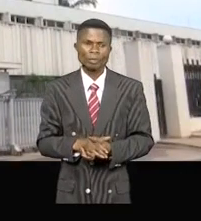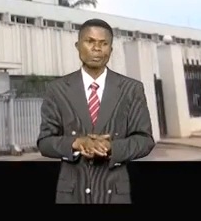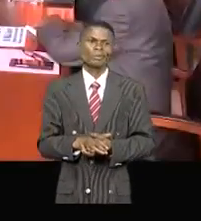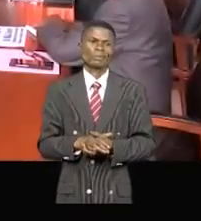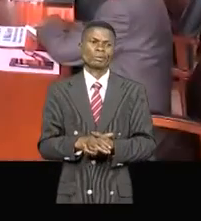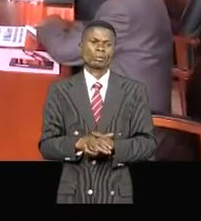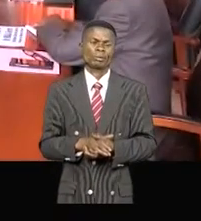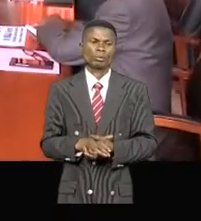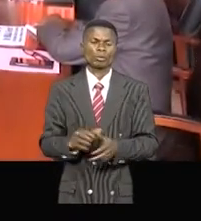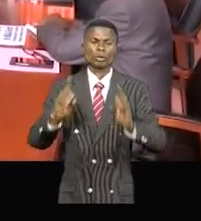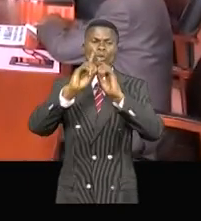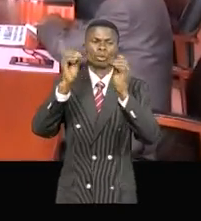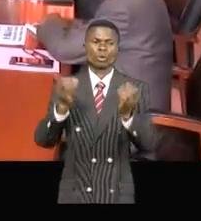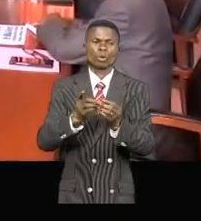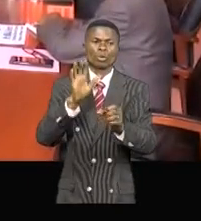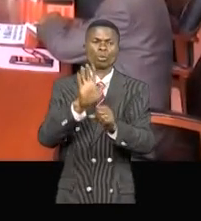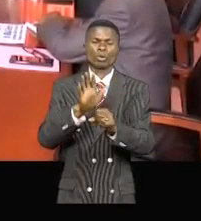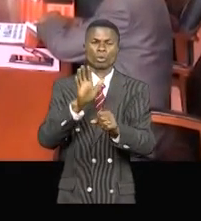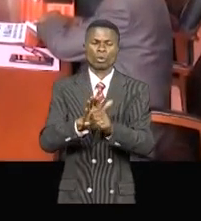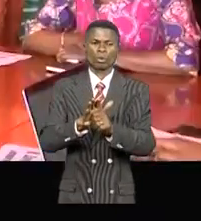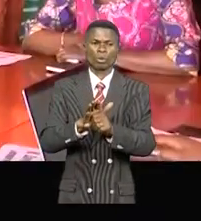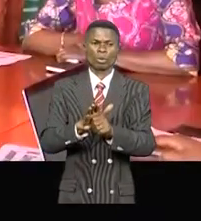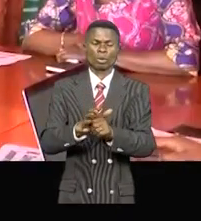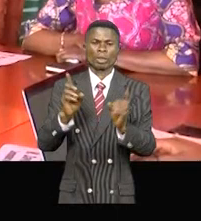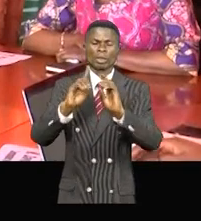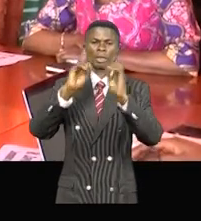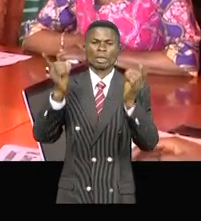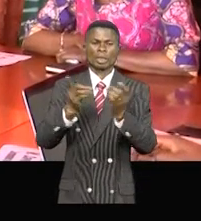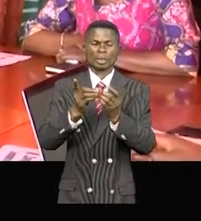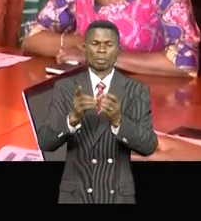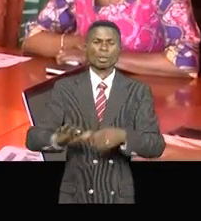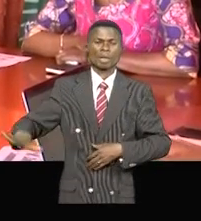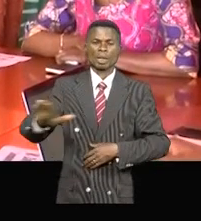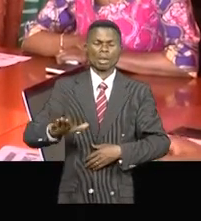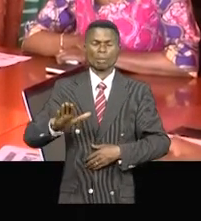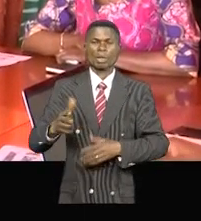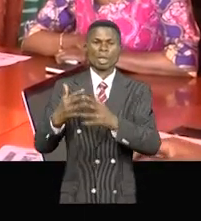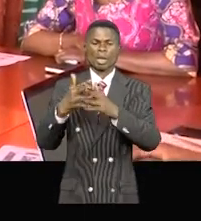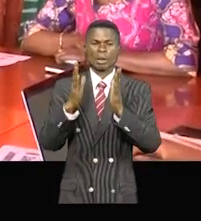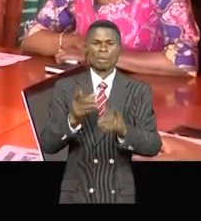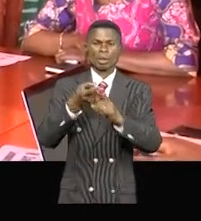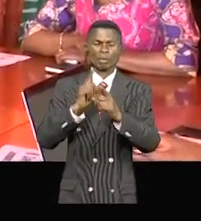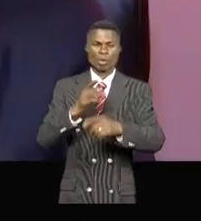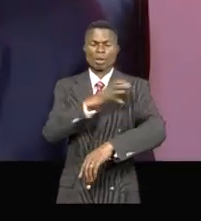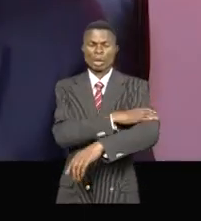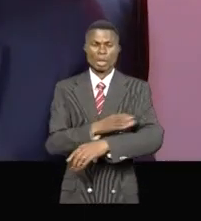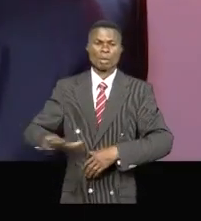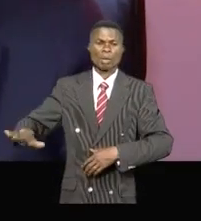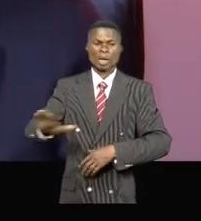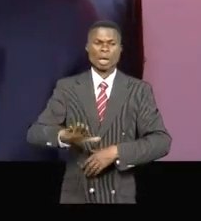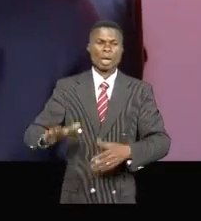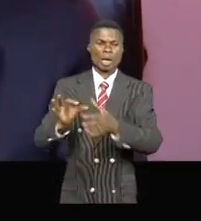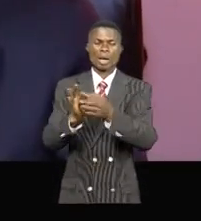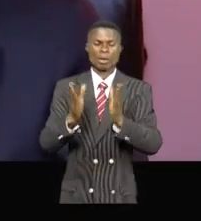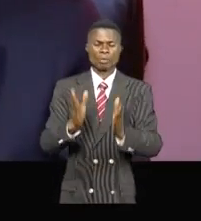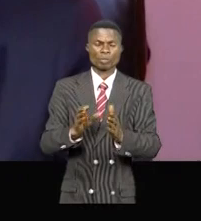À la tête d'une importante délégation du département d'État américain venue de Washington, Donald Booth, envoyé spécial